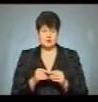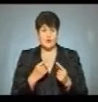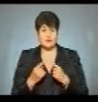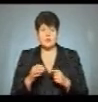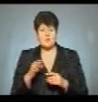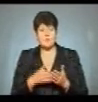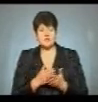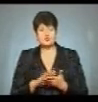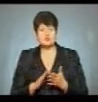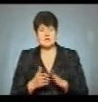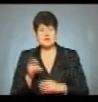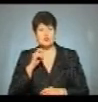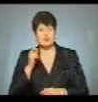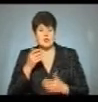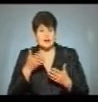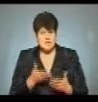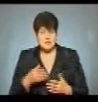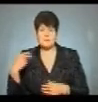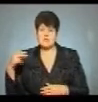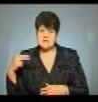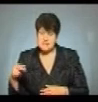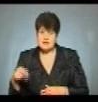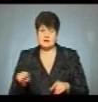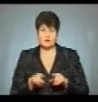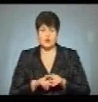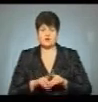про політичну ситуацію в Україні, президента, а також